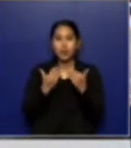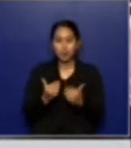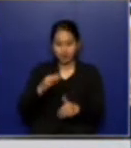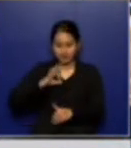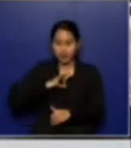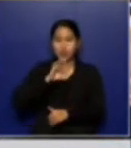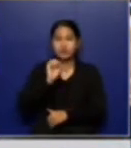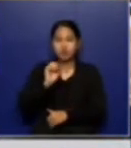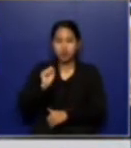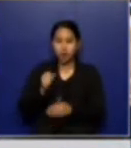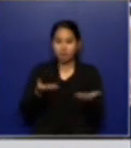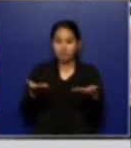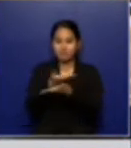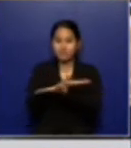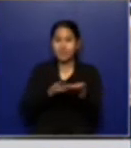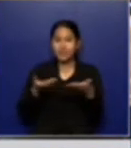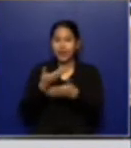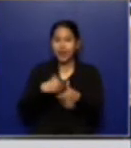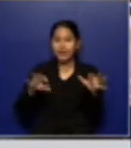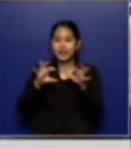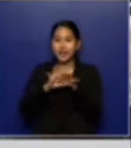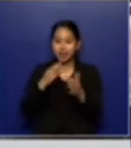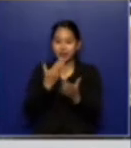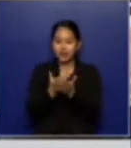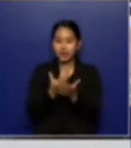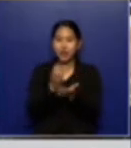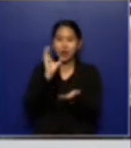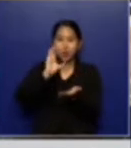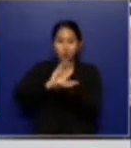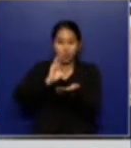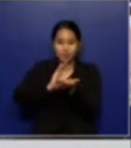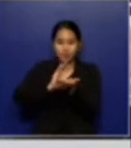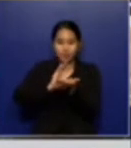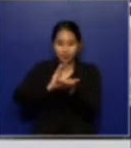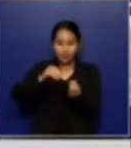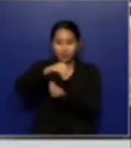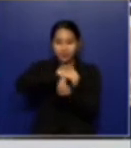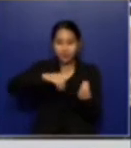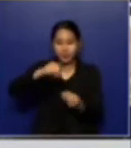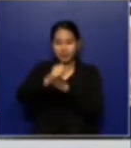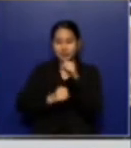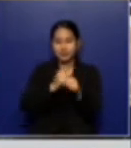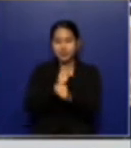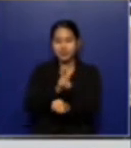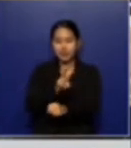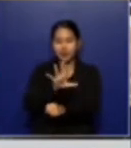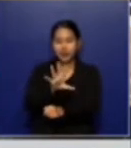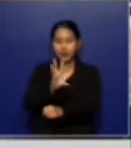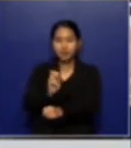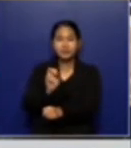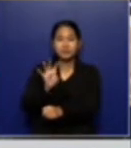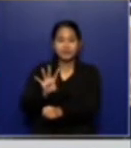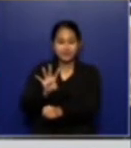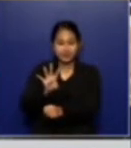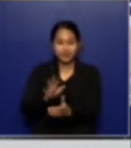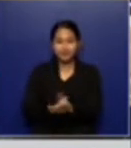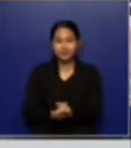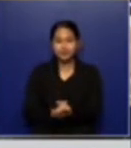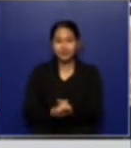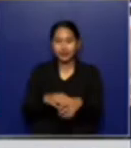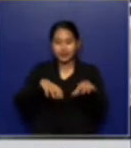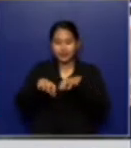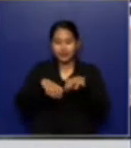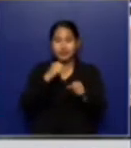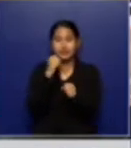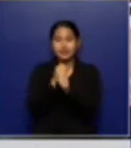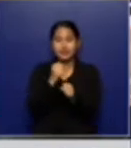ราได้พิจารณาร่างพระราชบัญญัติงบประมาณรายจ่ายประจำปี2564อีกครั้งโดยการจัดทำจั